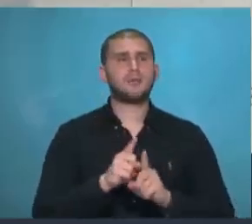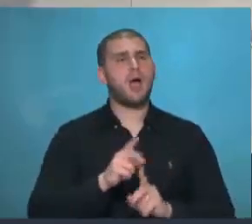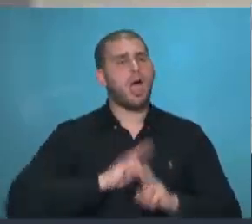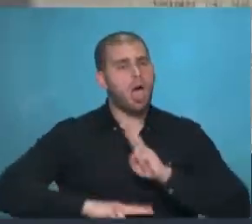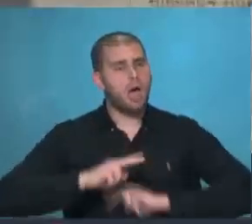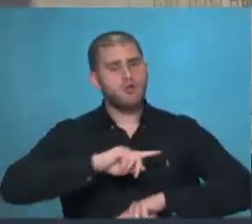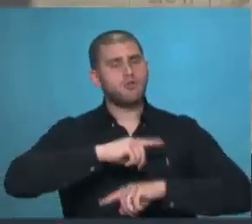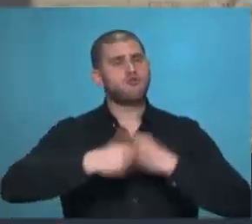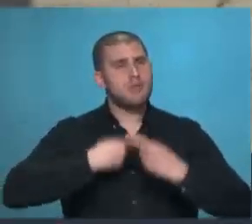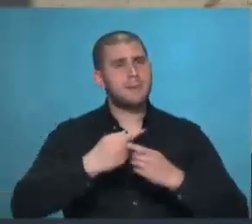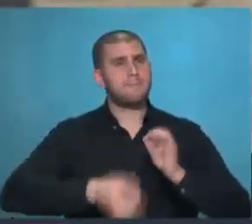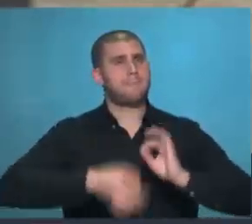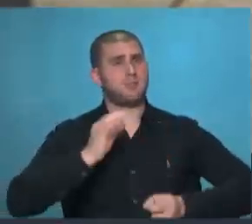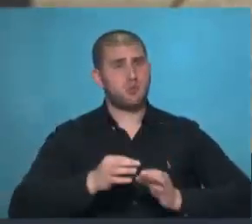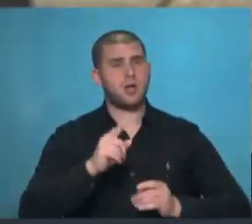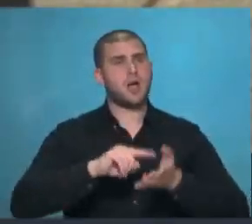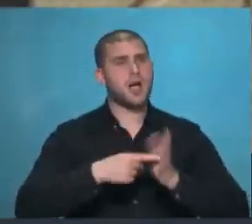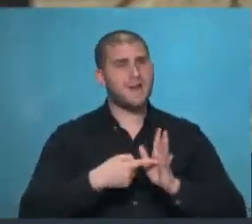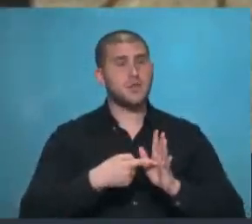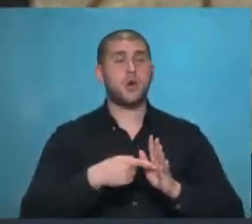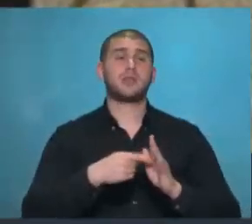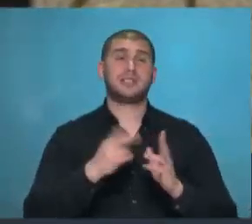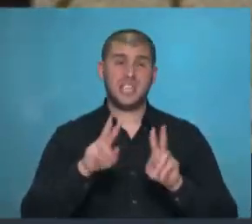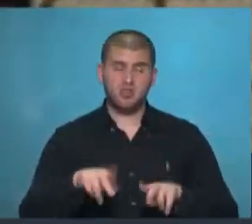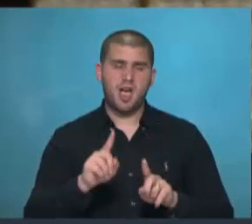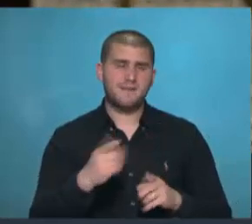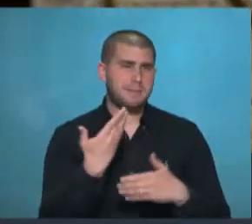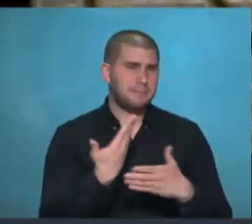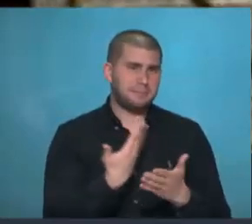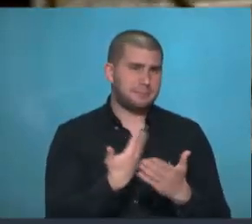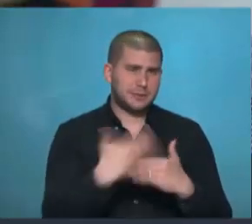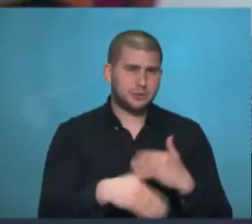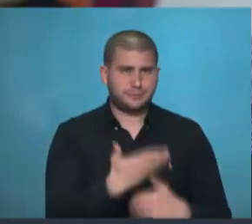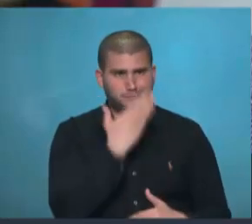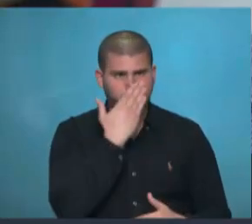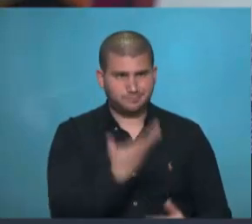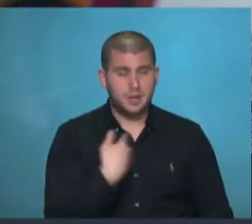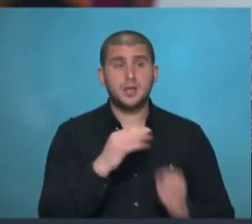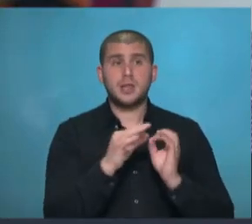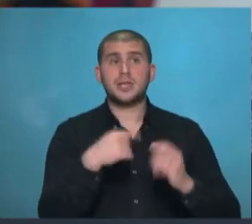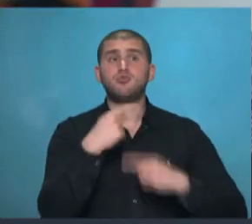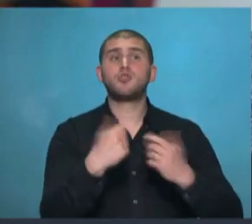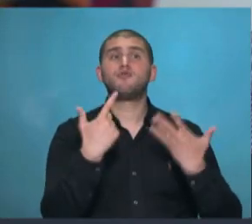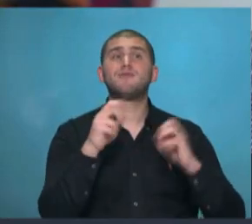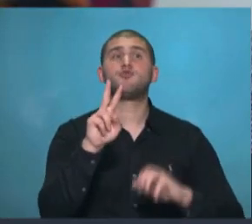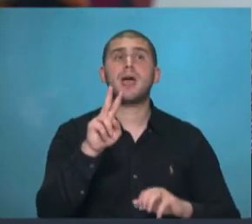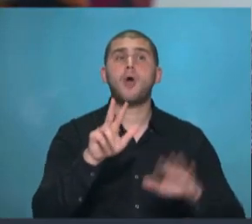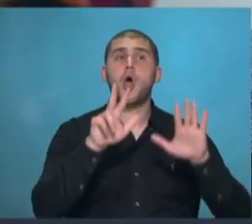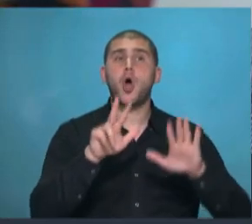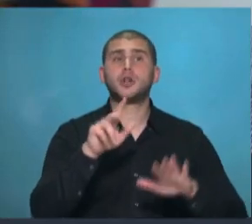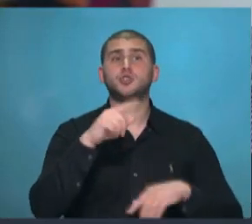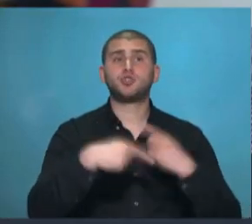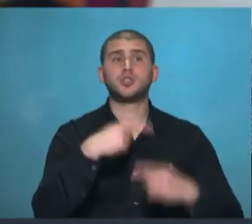שנים בבתי המשפט, אלא שכוונות לחוד ומציאות לחוד. אני התחלתי בשנת 72, אוגוסט